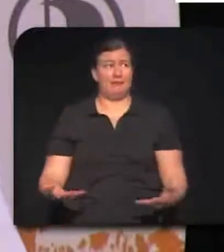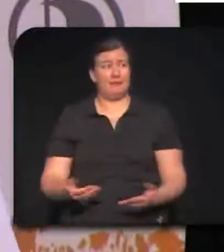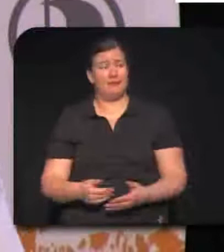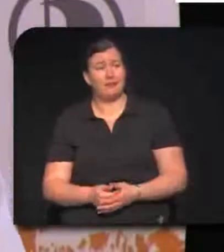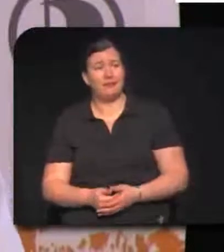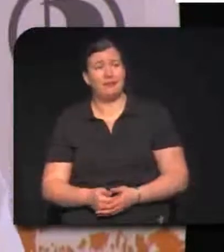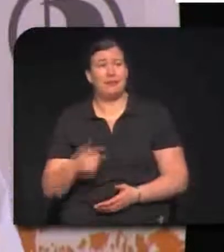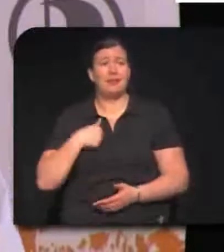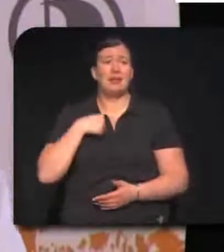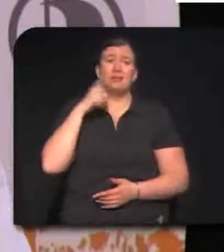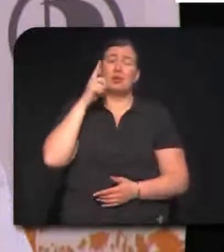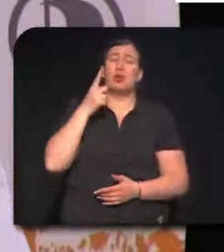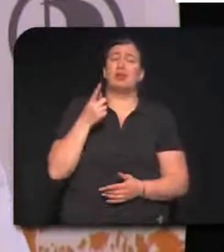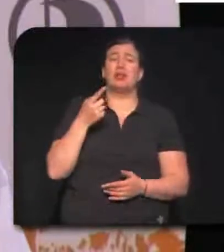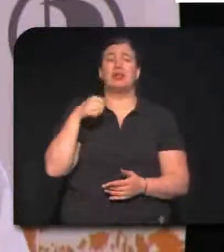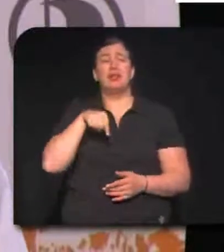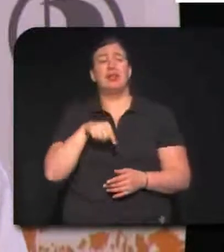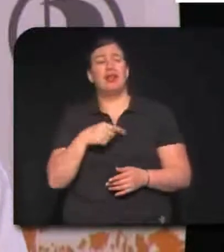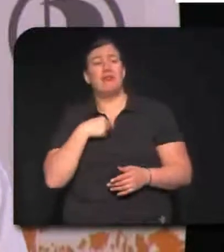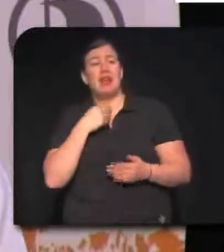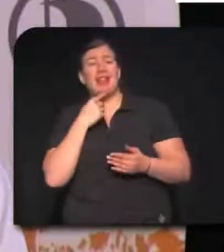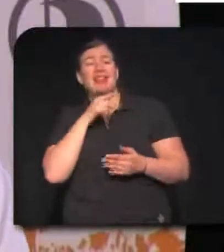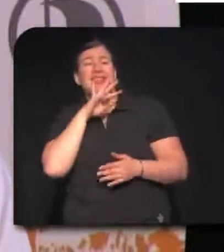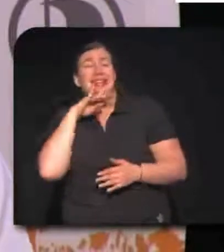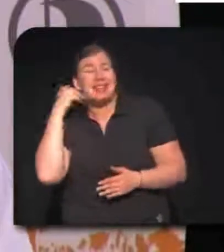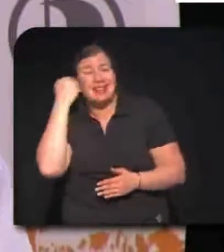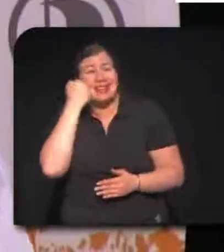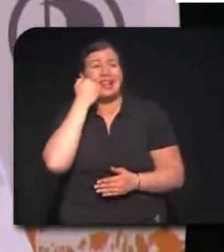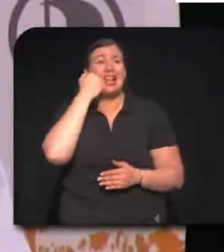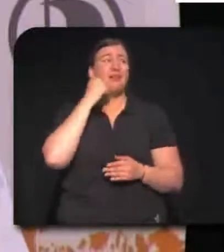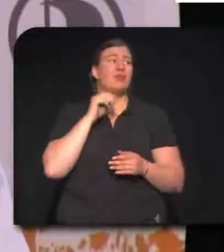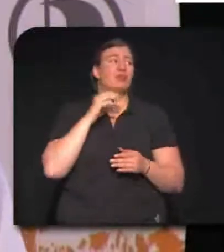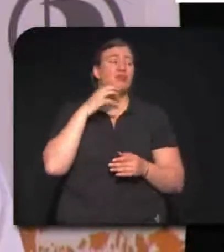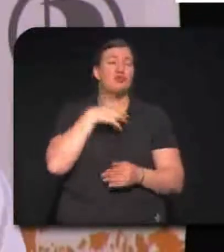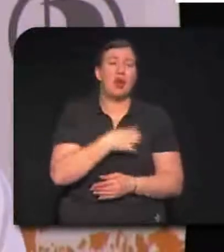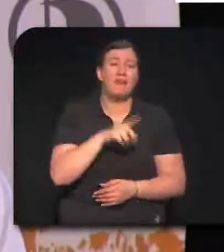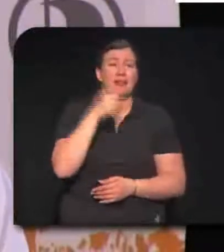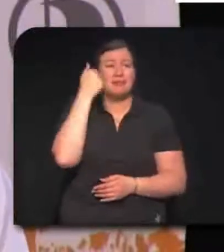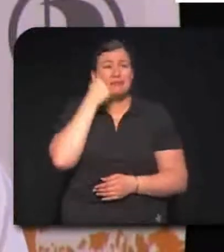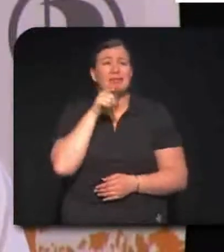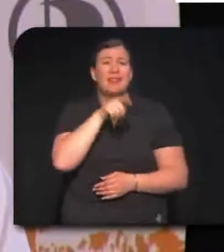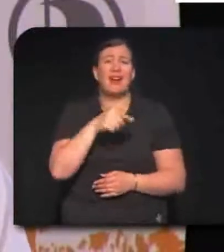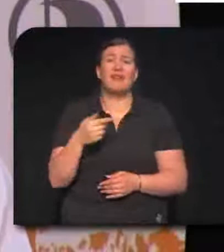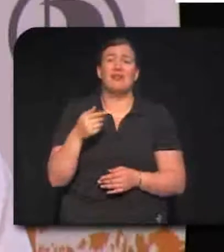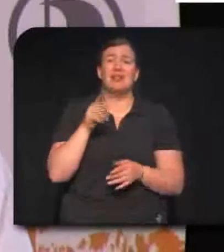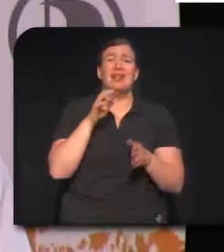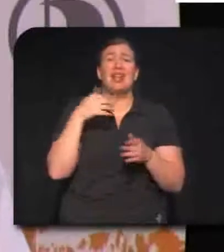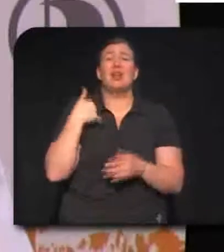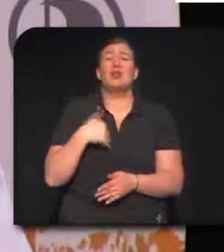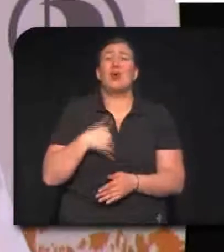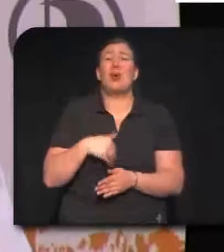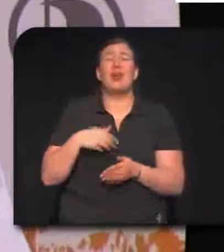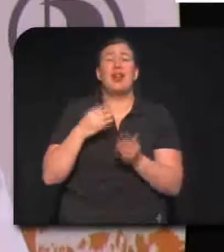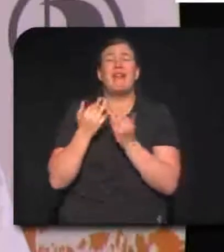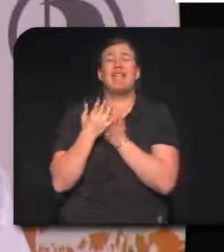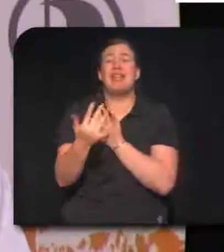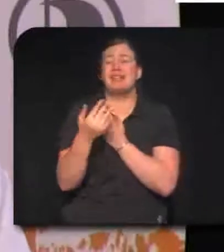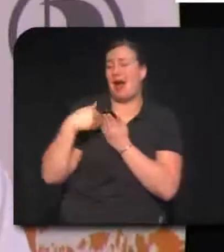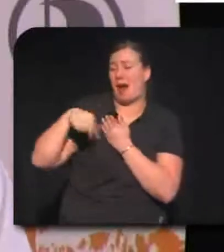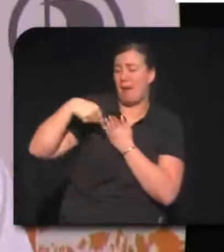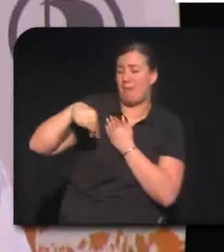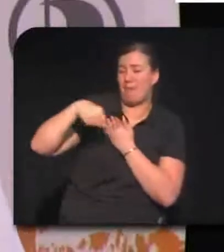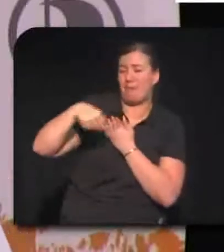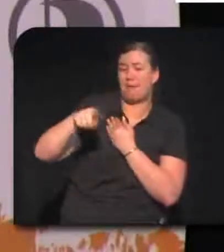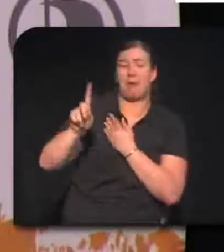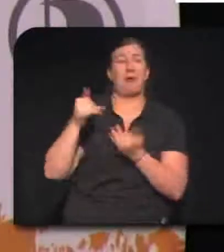entlassen wir diese Schafe der Demokratie auf ihre wohlverdiente grüne Wiese Wagen wie es mit der